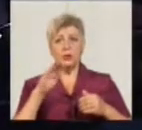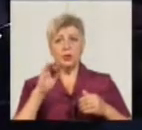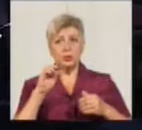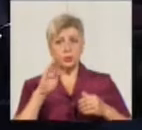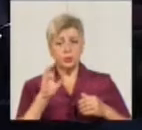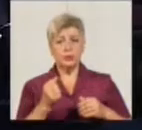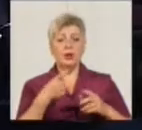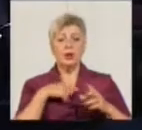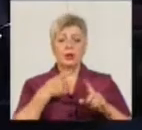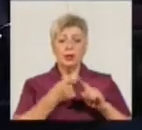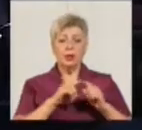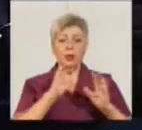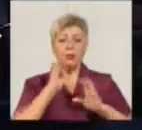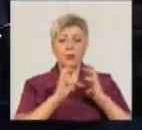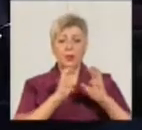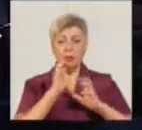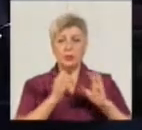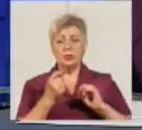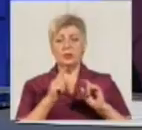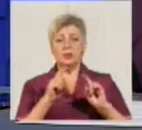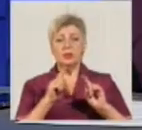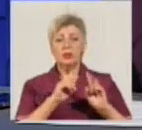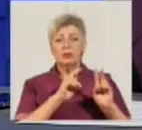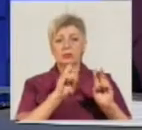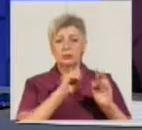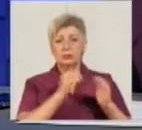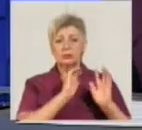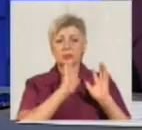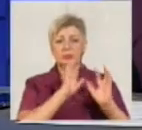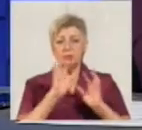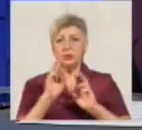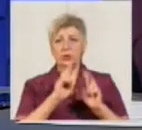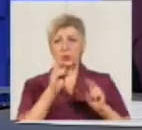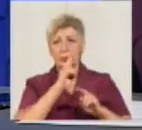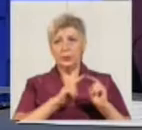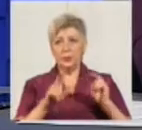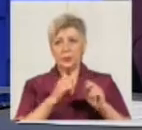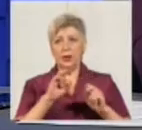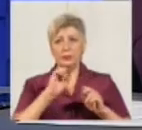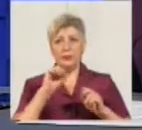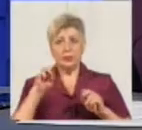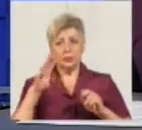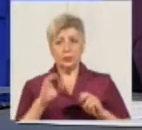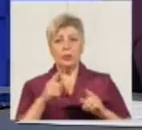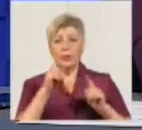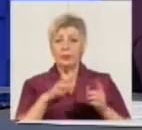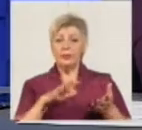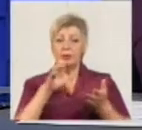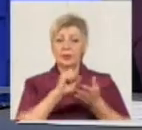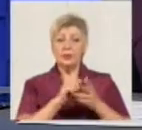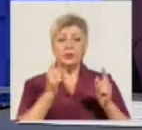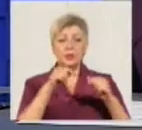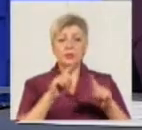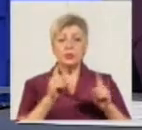коло загиблих героїв Дніпропетровщини», правозахисник. Вітаю вас. Добрий вечір. Пані Христино, ви займаєтесь тим, що допомагаєте родинам, які втратили